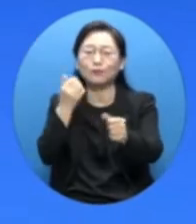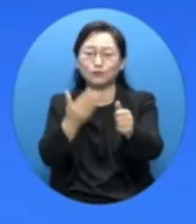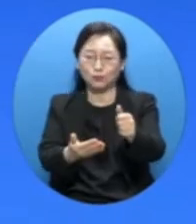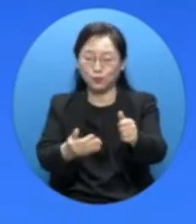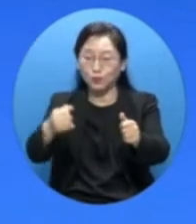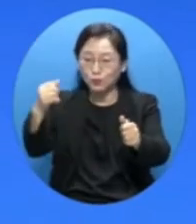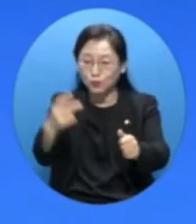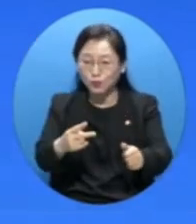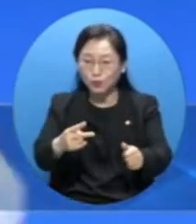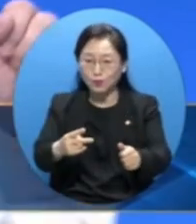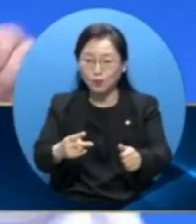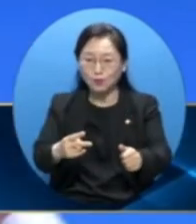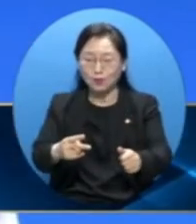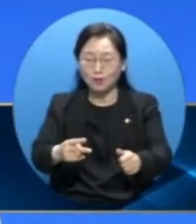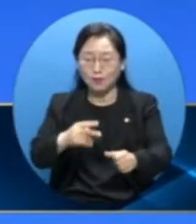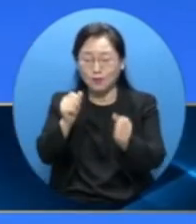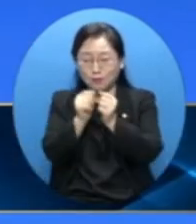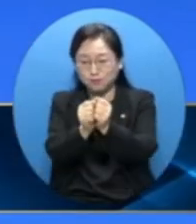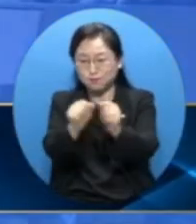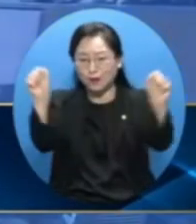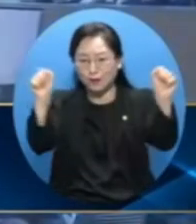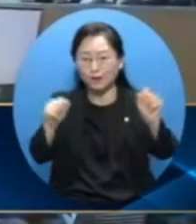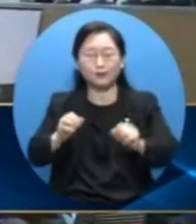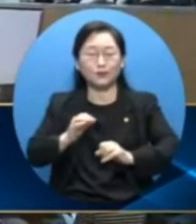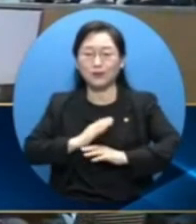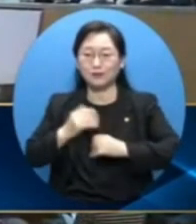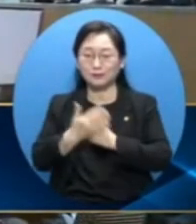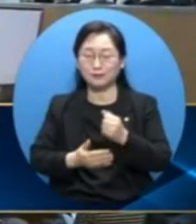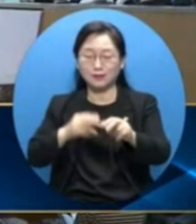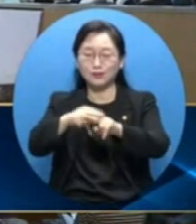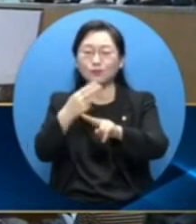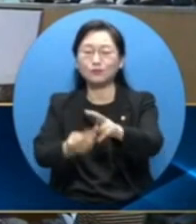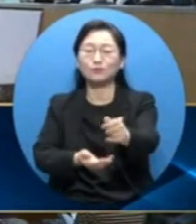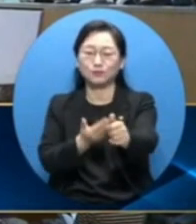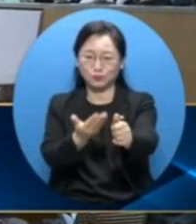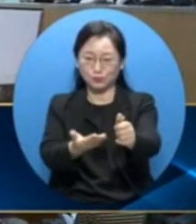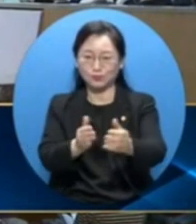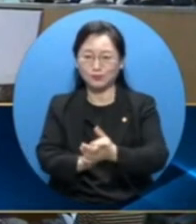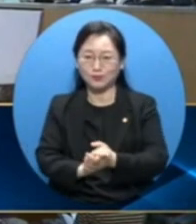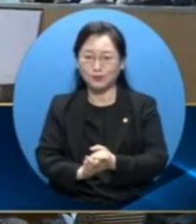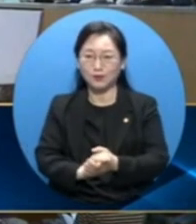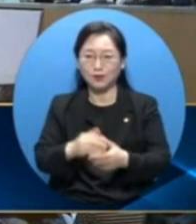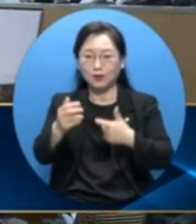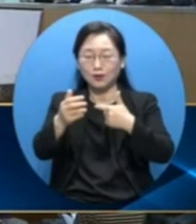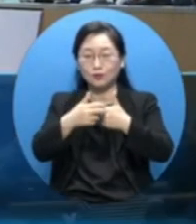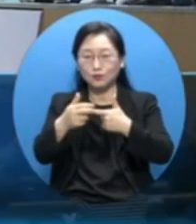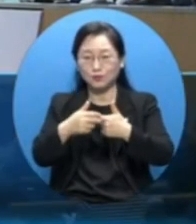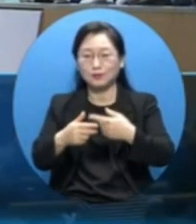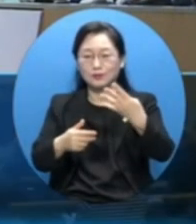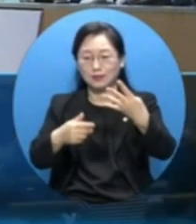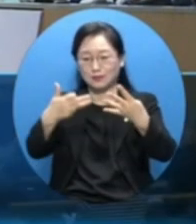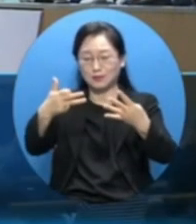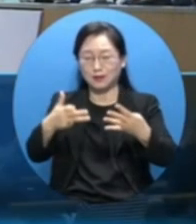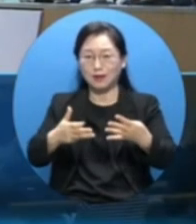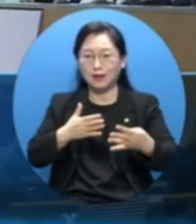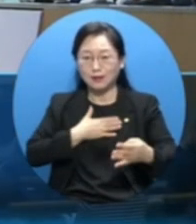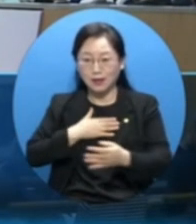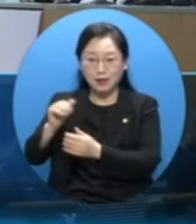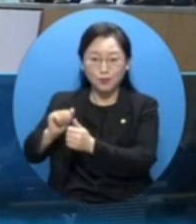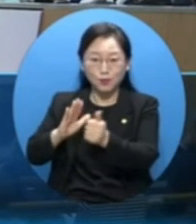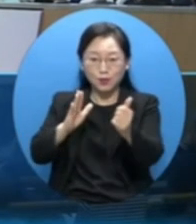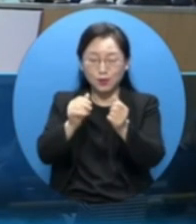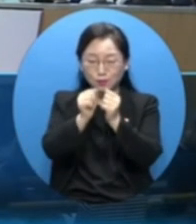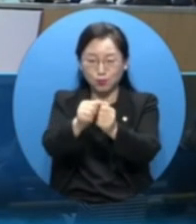나아가서 풀어진 자를 자유케 하는 놀라운 은혜를 우리에게 선물로 주시는 것입니다. 누가복음 4장 18절입니다 나를